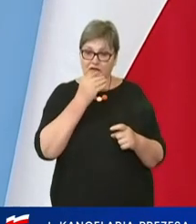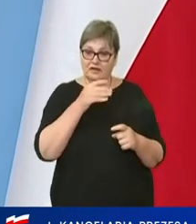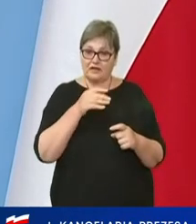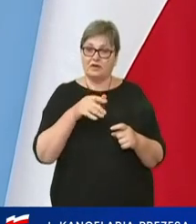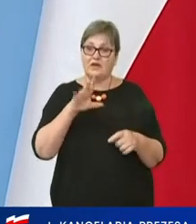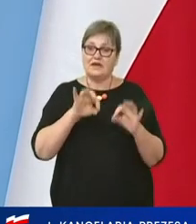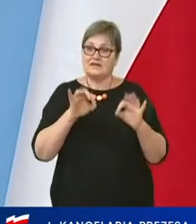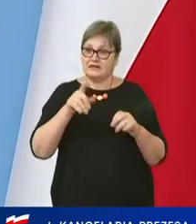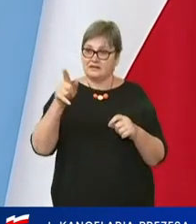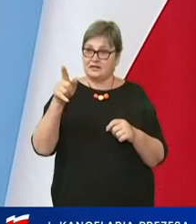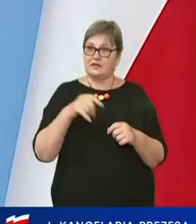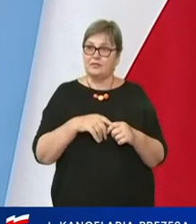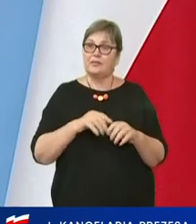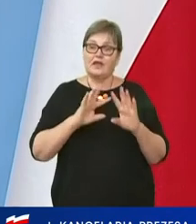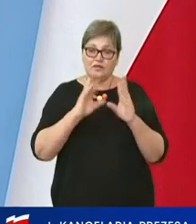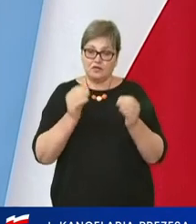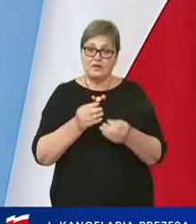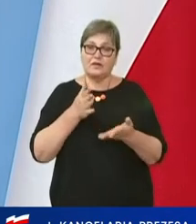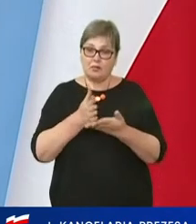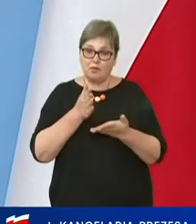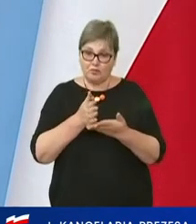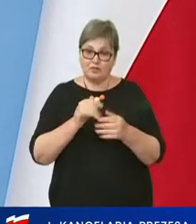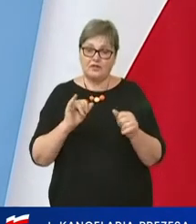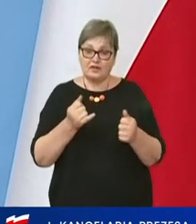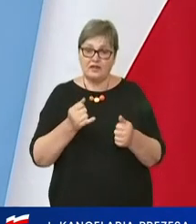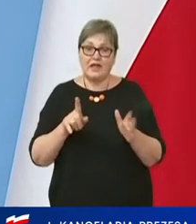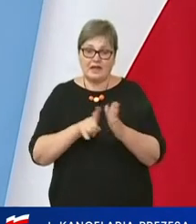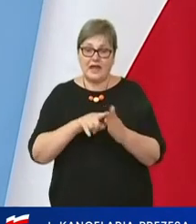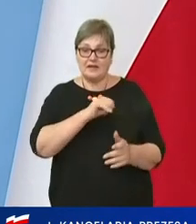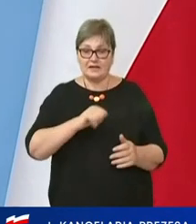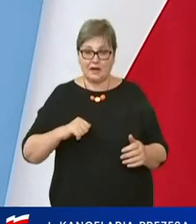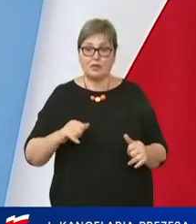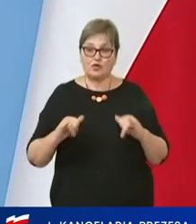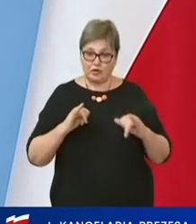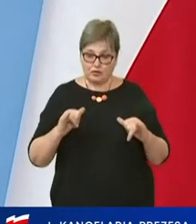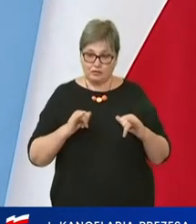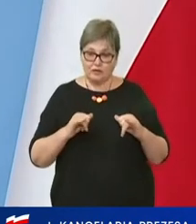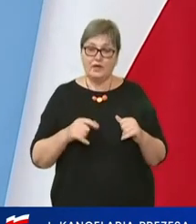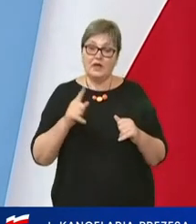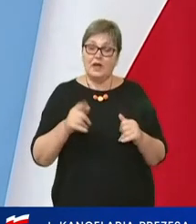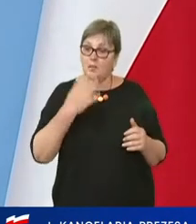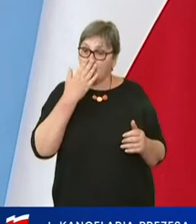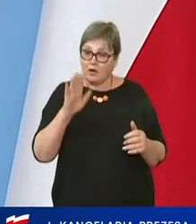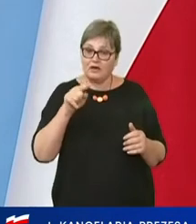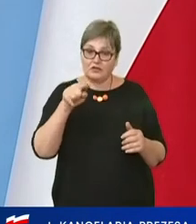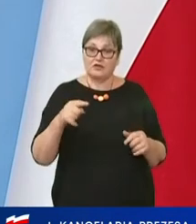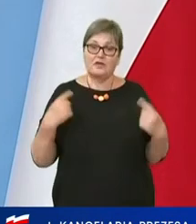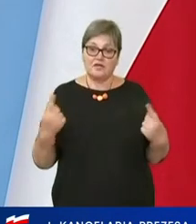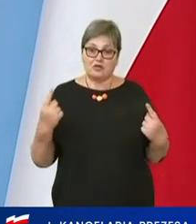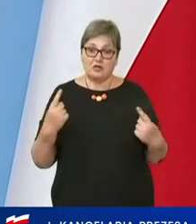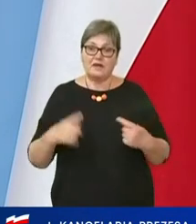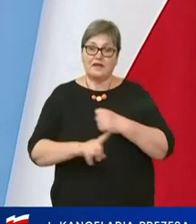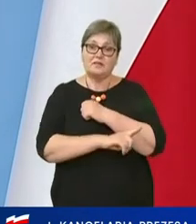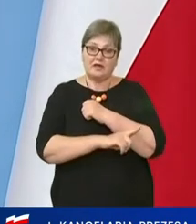które podjął rząd wspierające samorządy, przyczyniają się do tego, że sytuacja jest pod kontrolą. Natomiast my